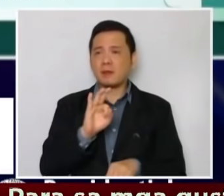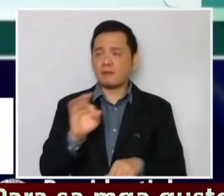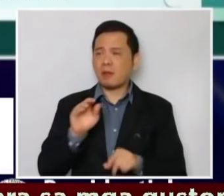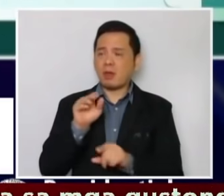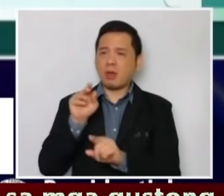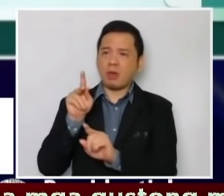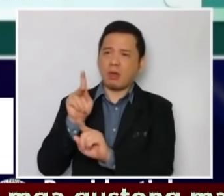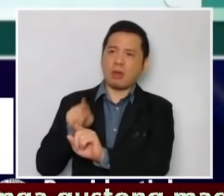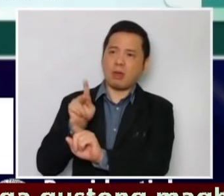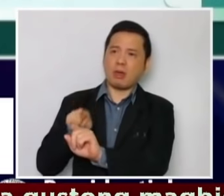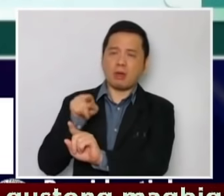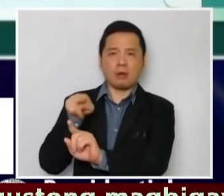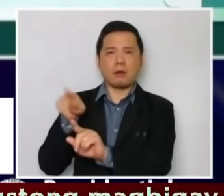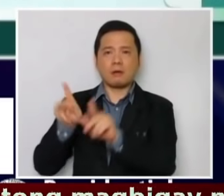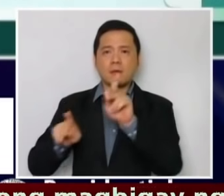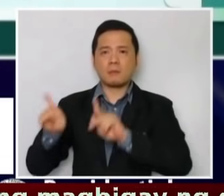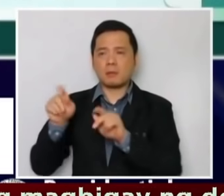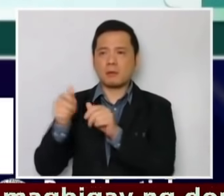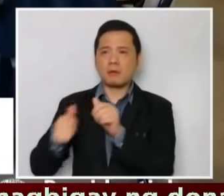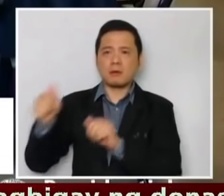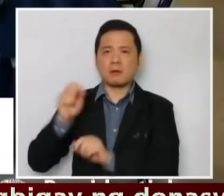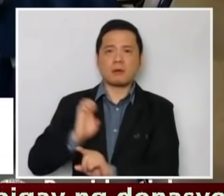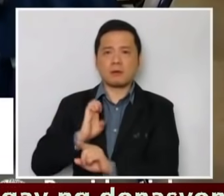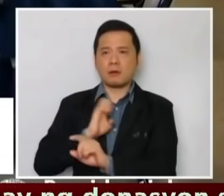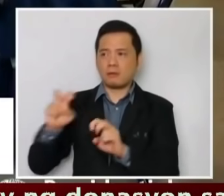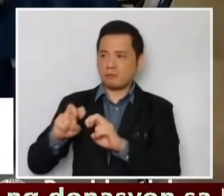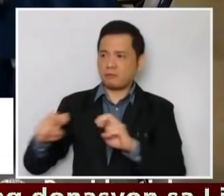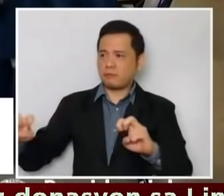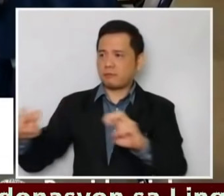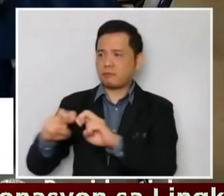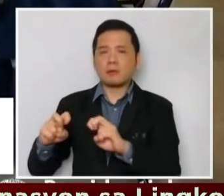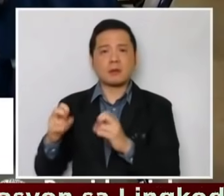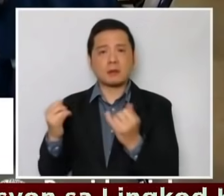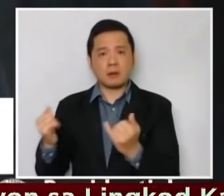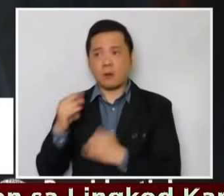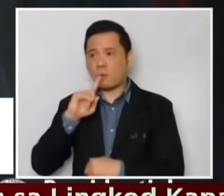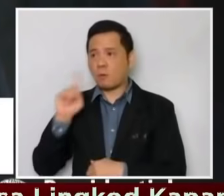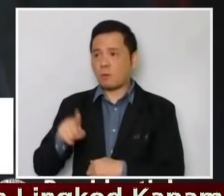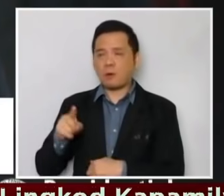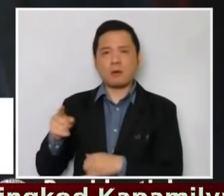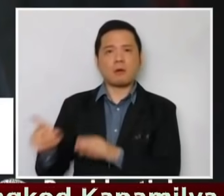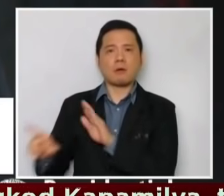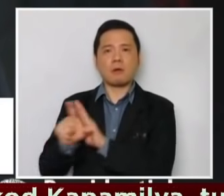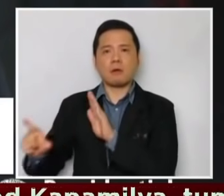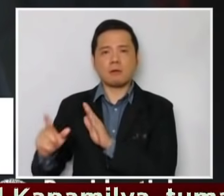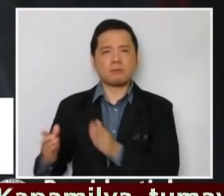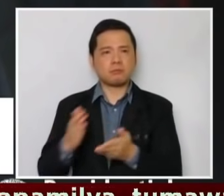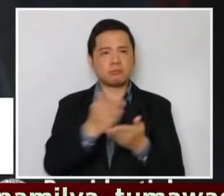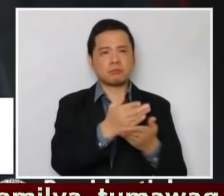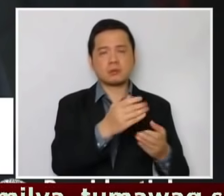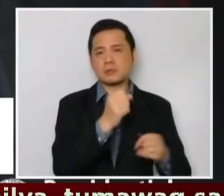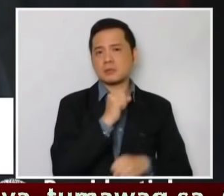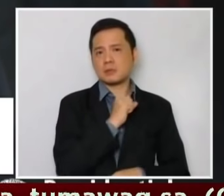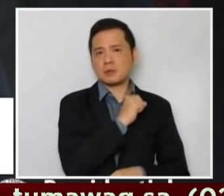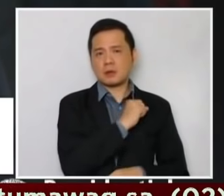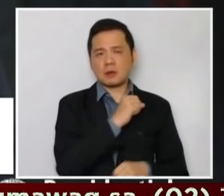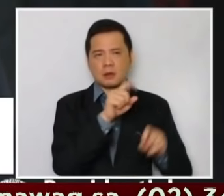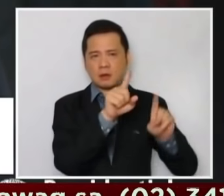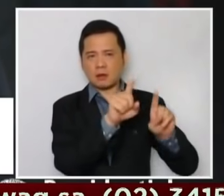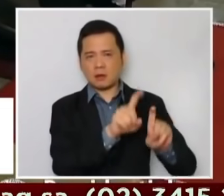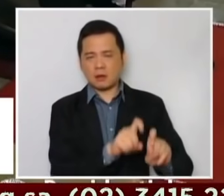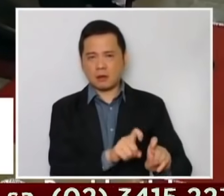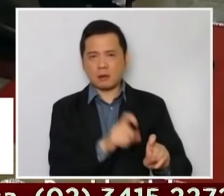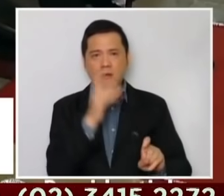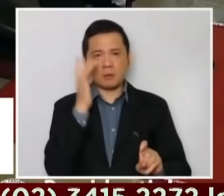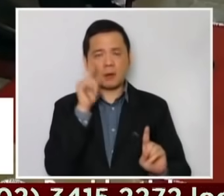mga miyembro na executive branch na hindi na niya pinadalo sa pagdinig ng Senate Blue Ribbon Committee hinggil sa issue ng umano'y